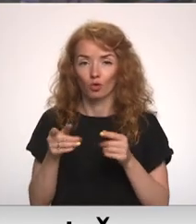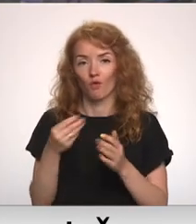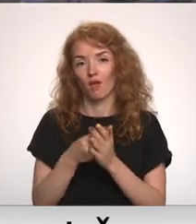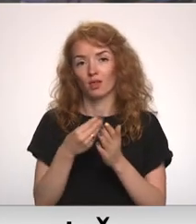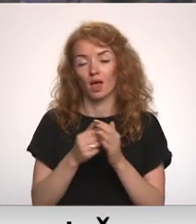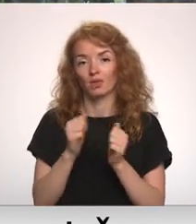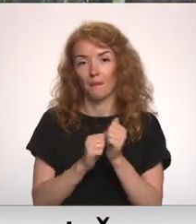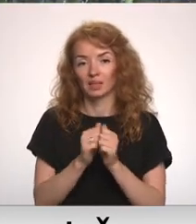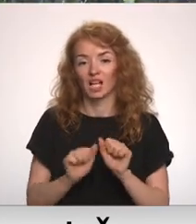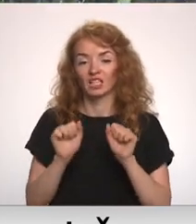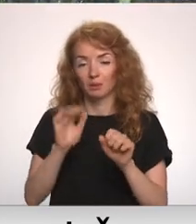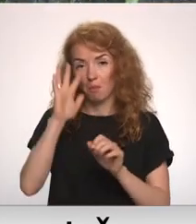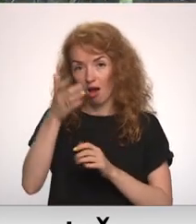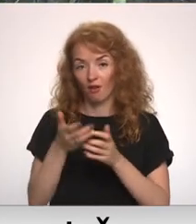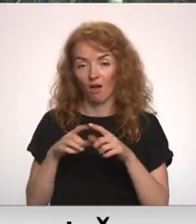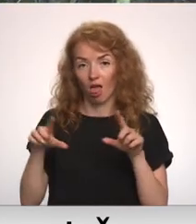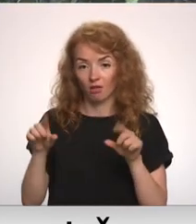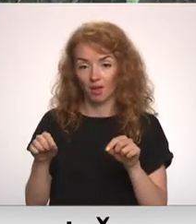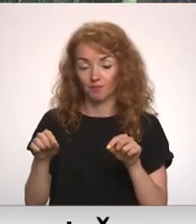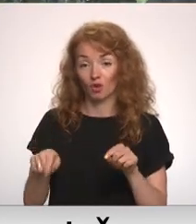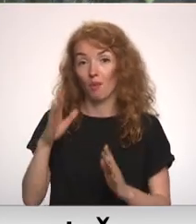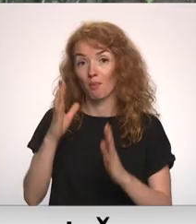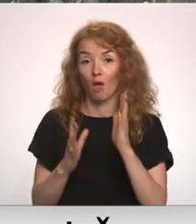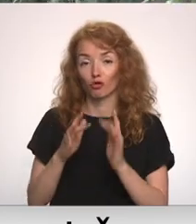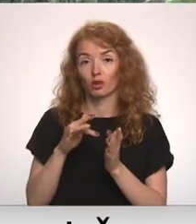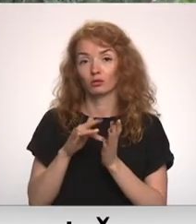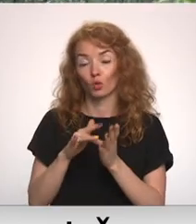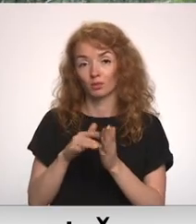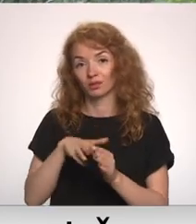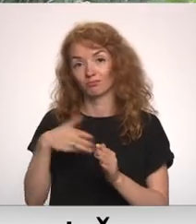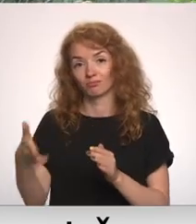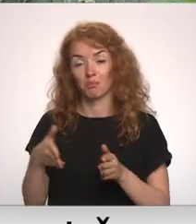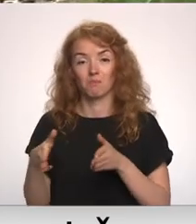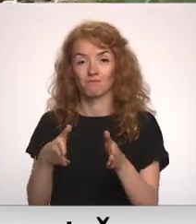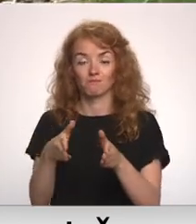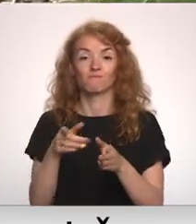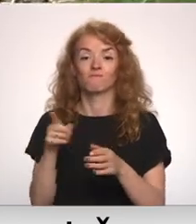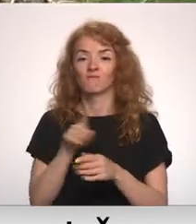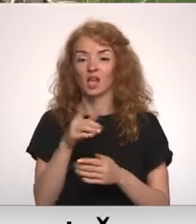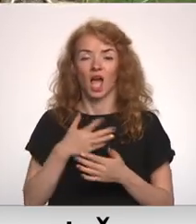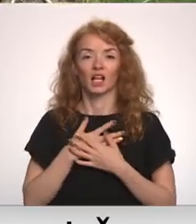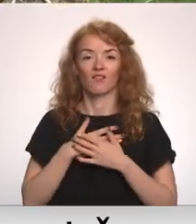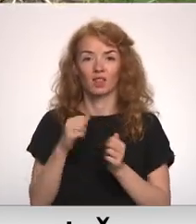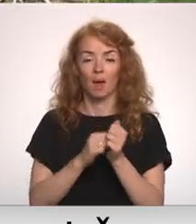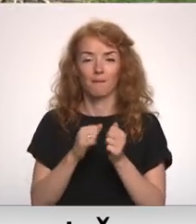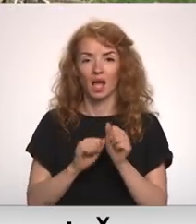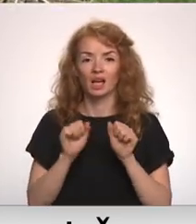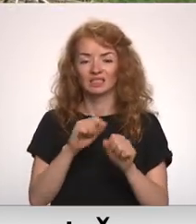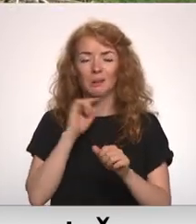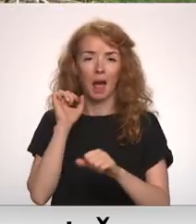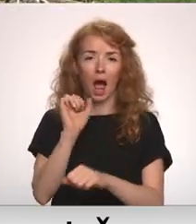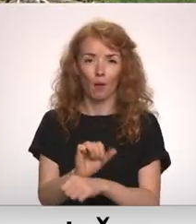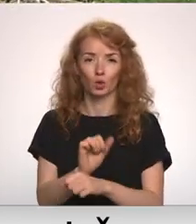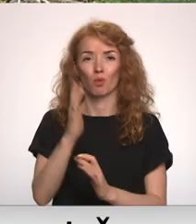pārvalde. Ilis meža masīvā turisma ceļa malā, kur pirms 5 gadiem aktīvākie dabas aizstāvi centās apturēt